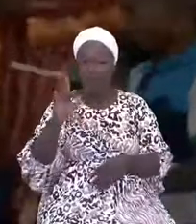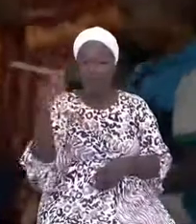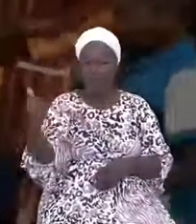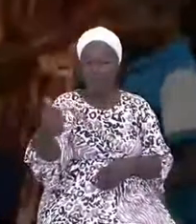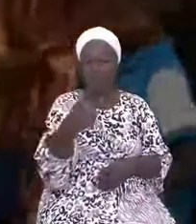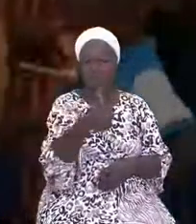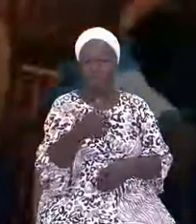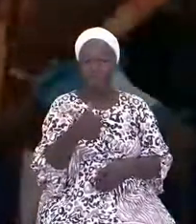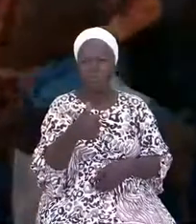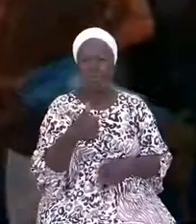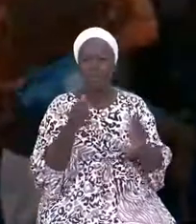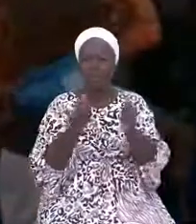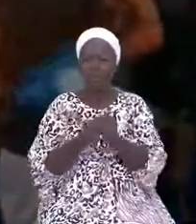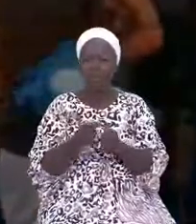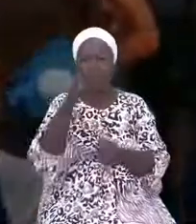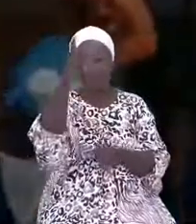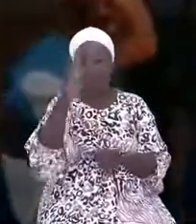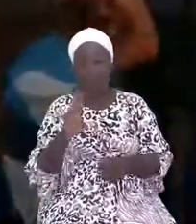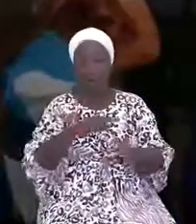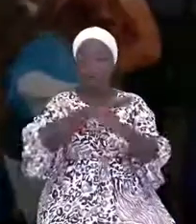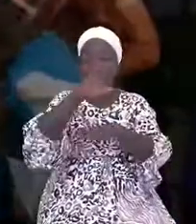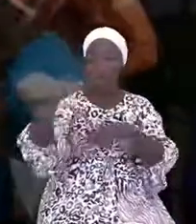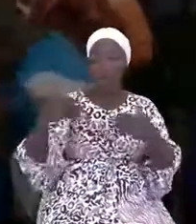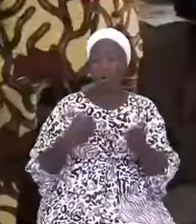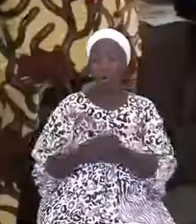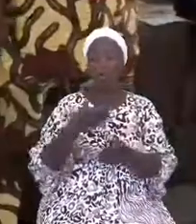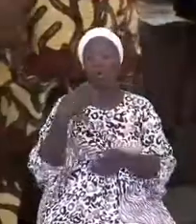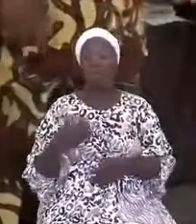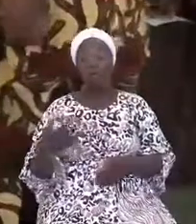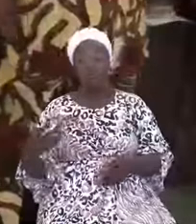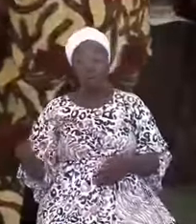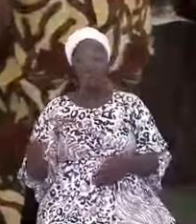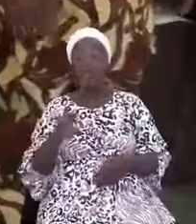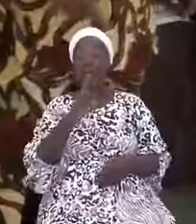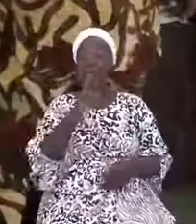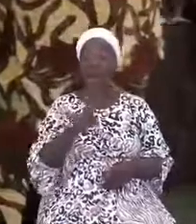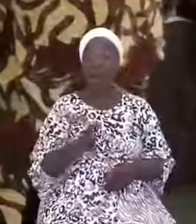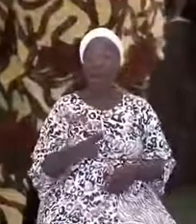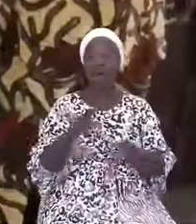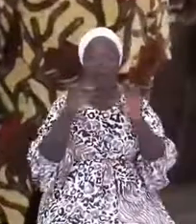trouves. Tout est possible à Dieu.